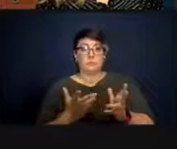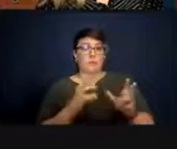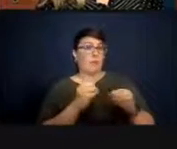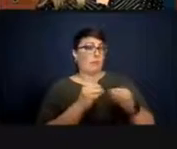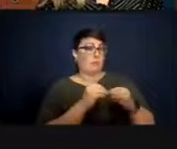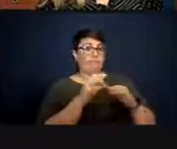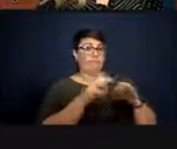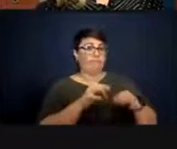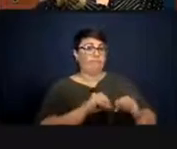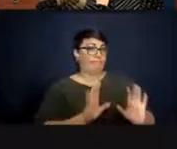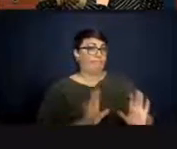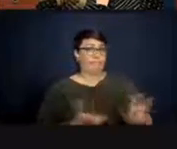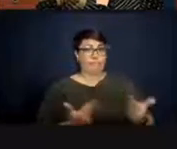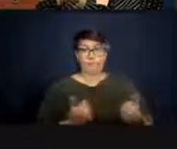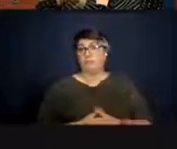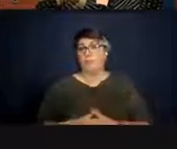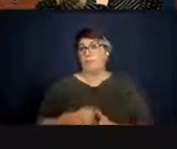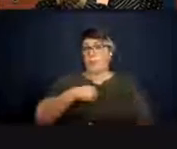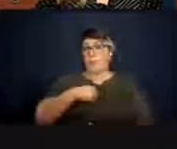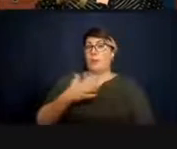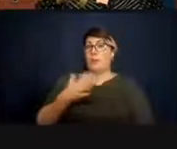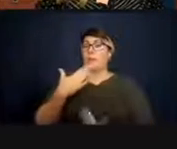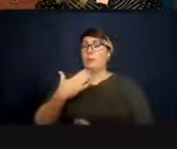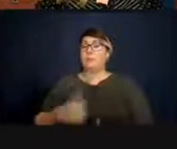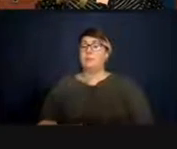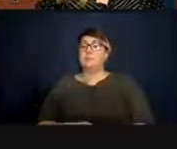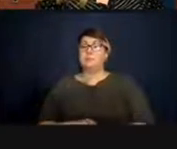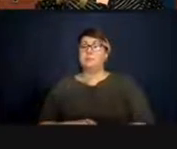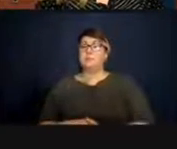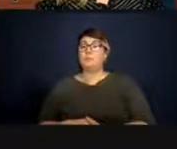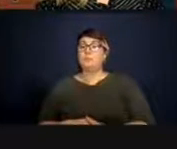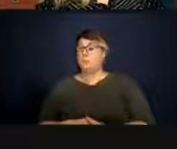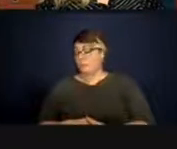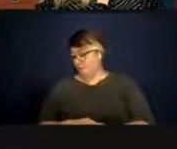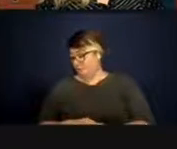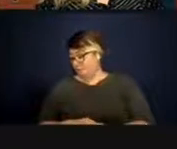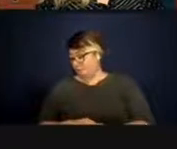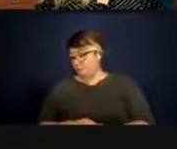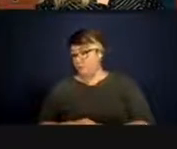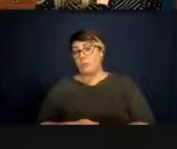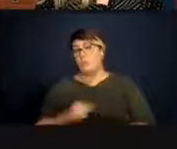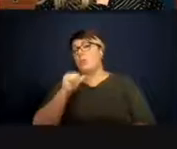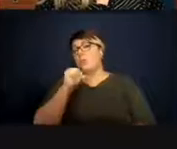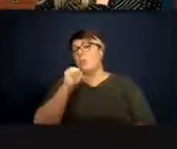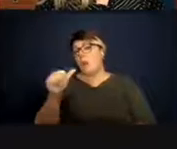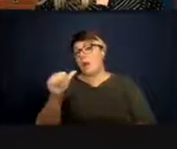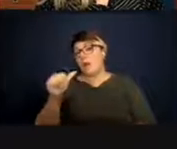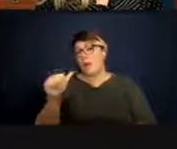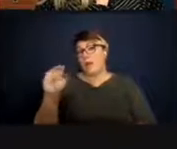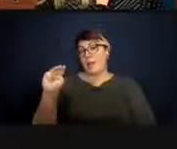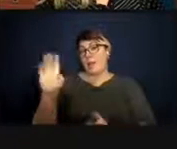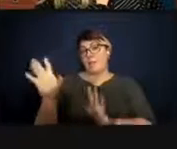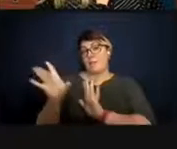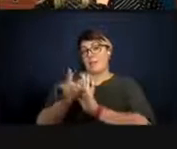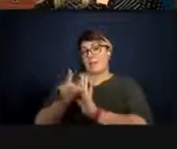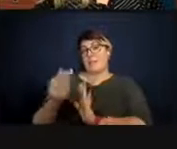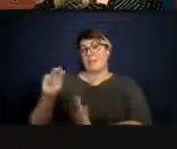إذا هذا الأمر، وأؤكد هذا الأمر. حسنا، شكرا. إذا إن